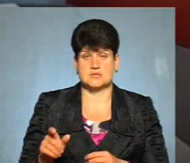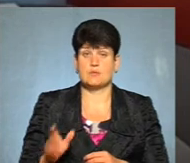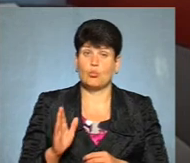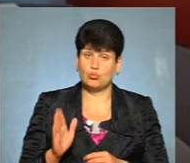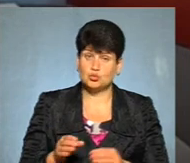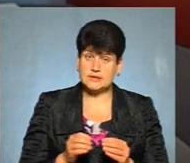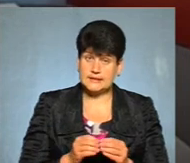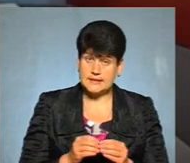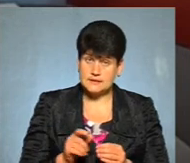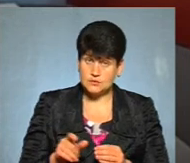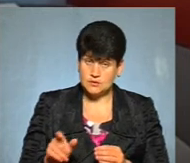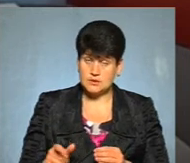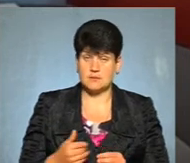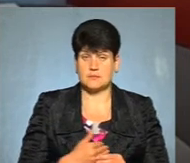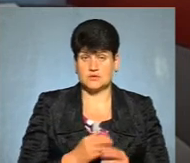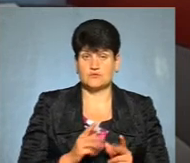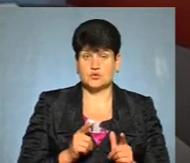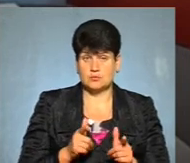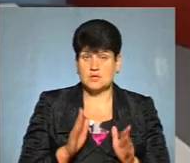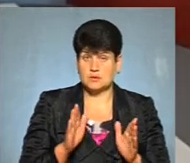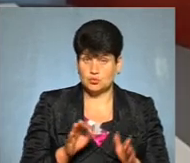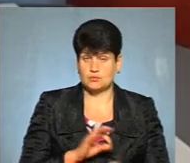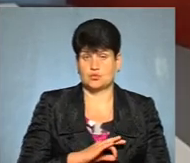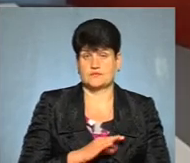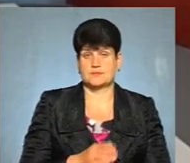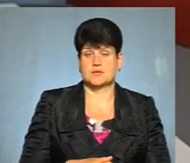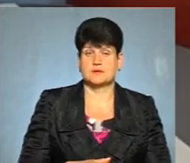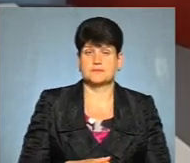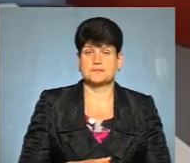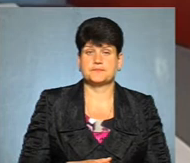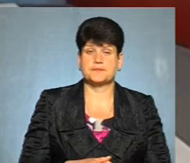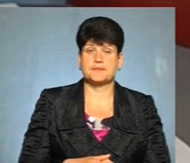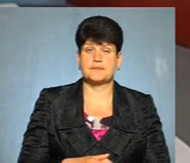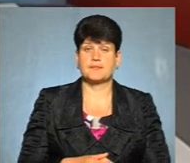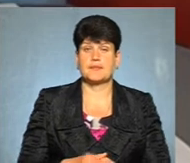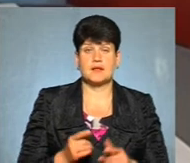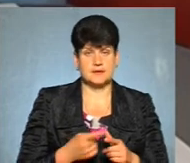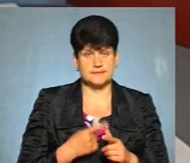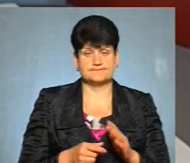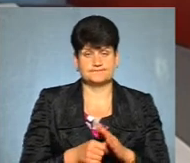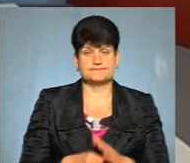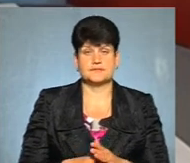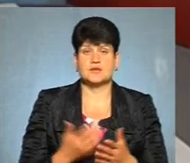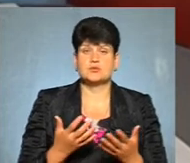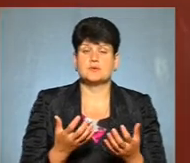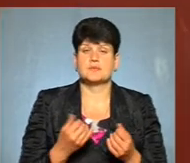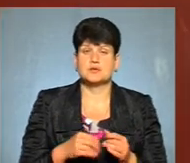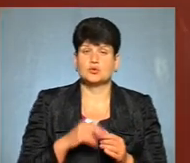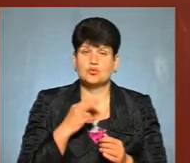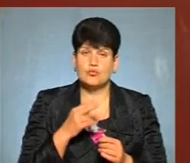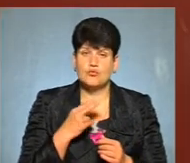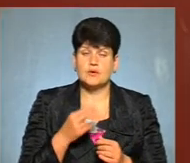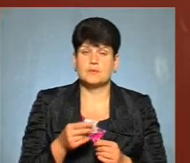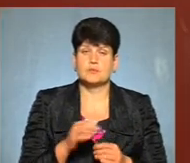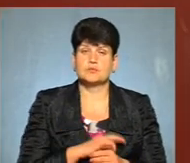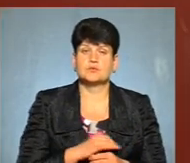10 осіб, бажаючих вступити в профспілку, значить буде профспілка. Це дискримінаційна норма. Якщо брати до уваги профспілки